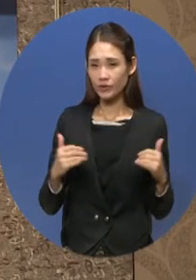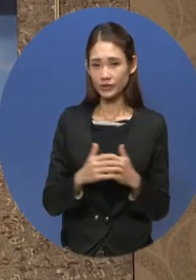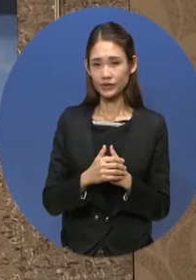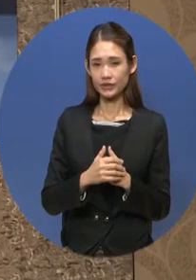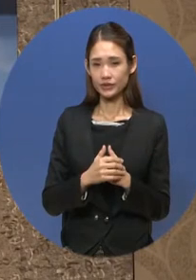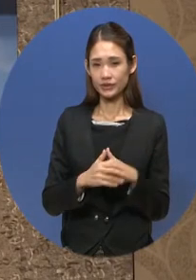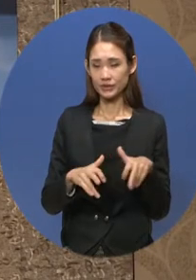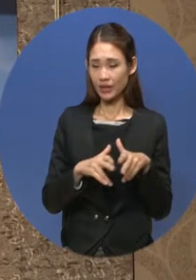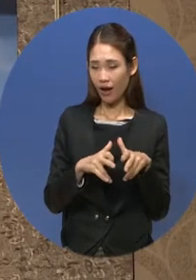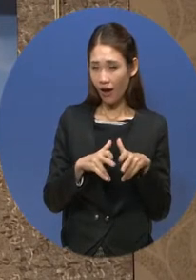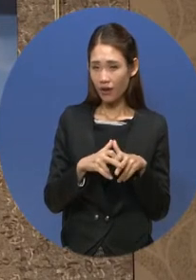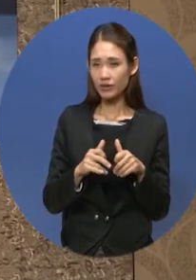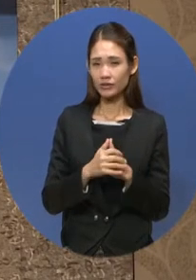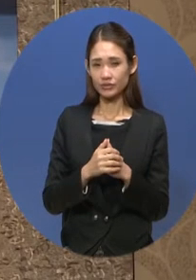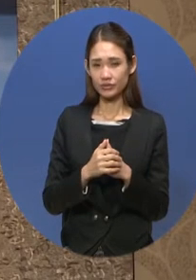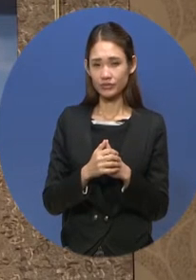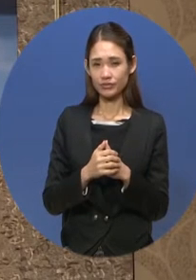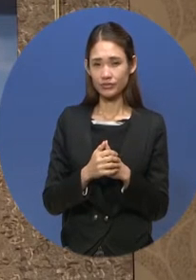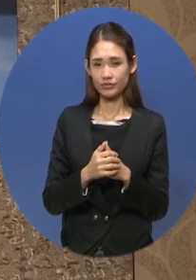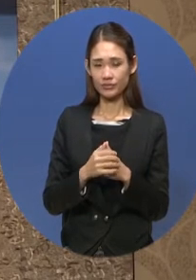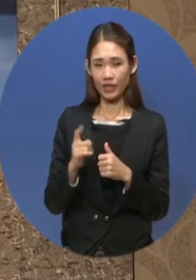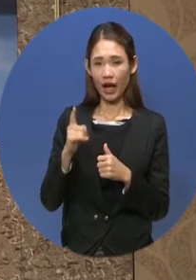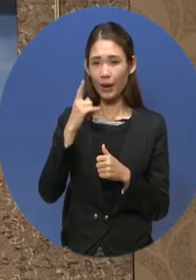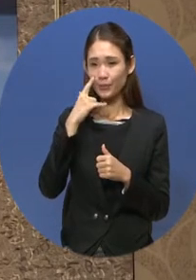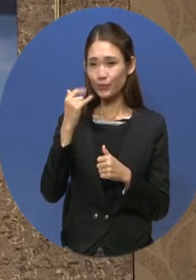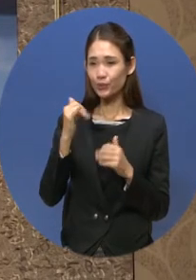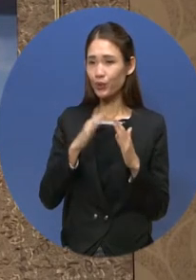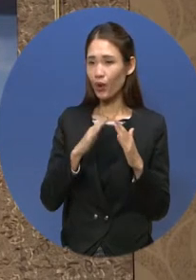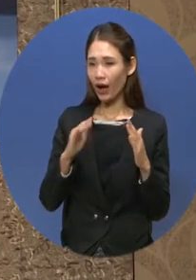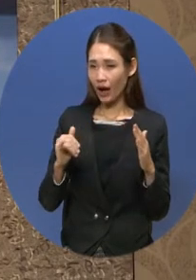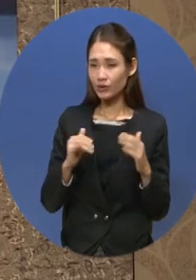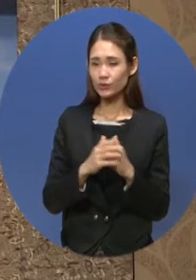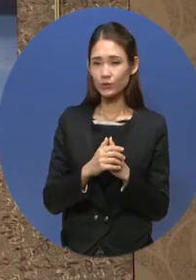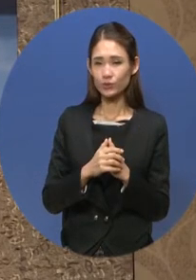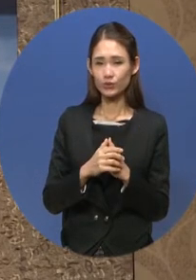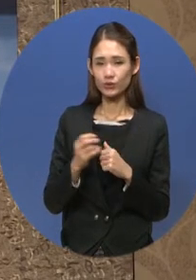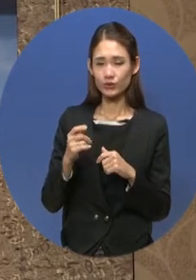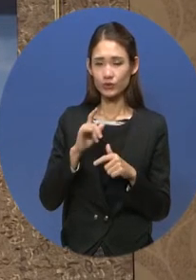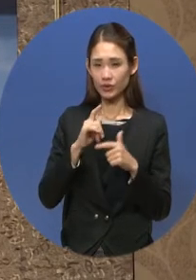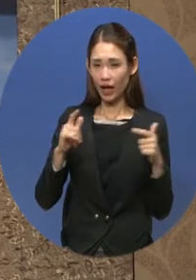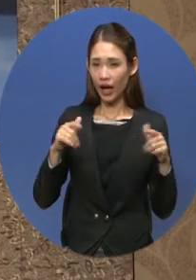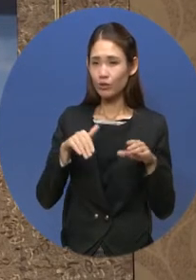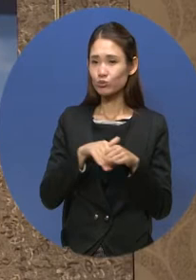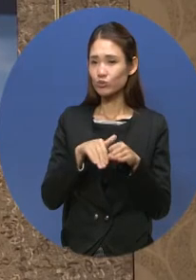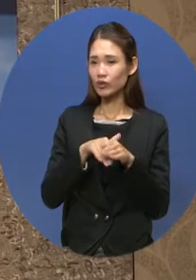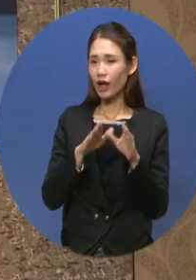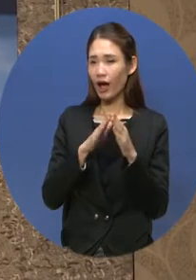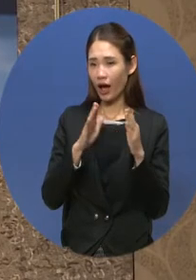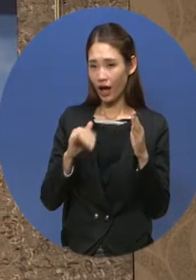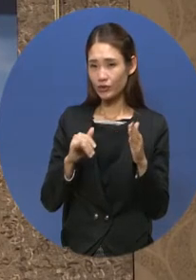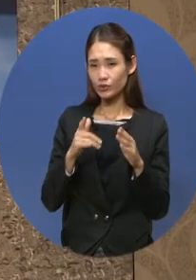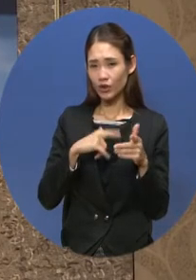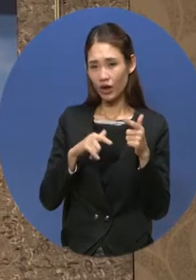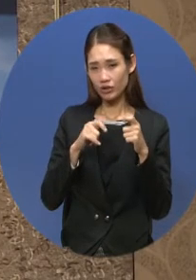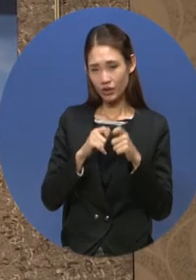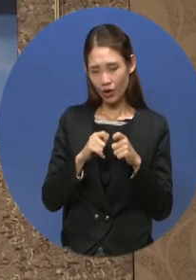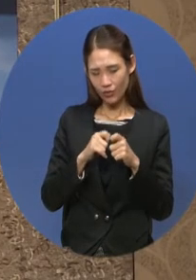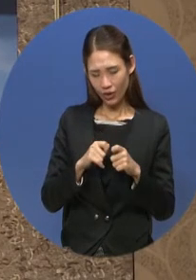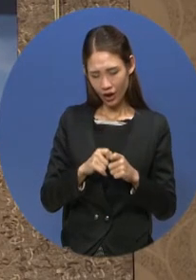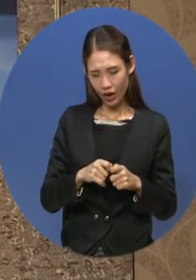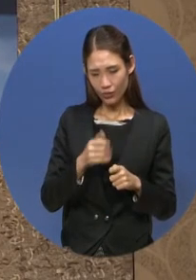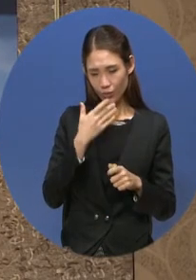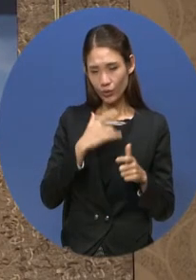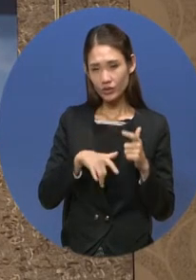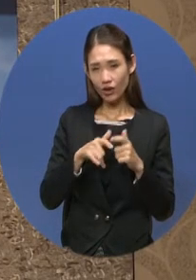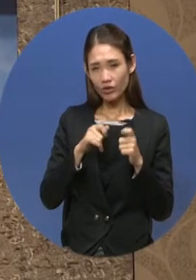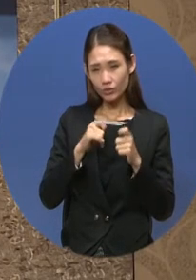어르신들이라든가 장애인들 또 뭐 한부모 가족 또 이제 다문화 가족 네. 이렇게 섬세하게 복지를